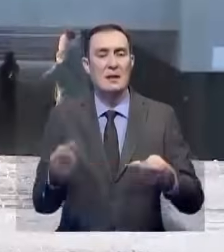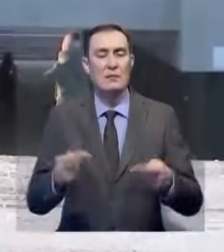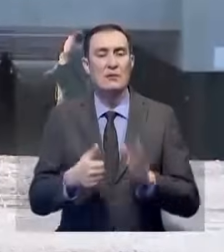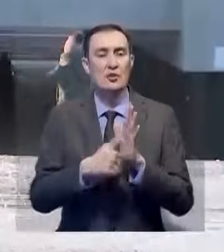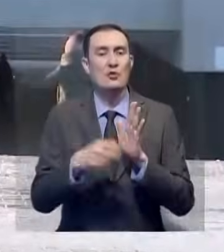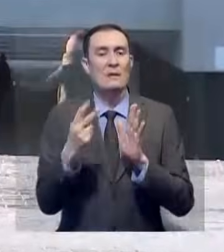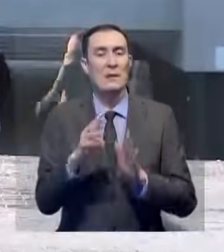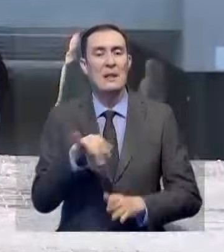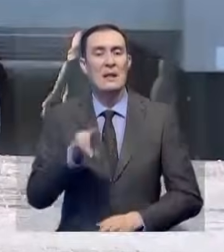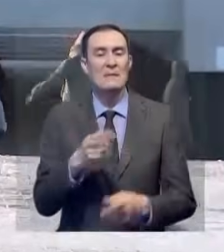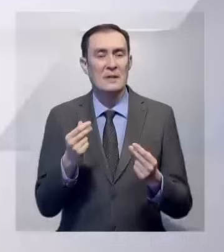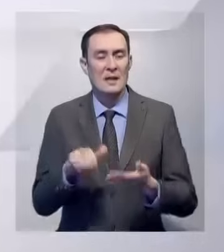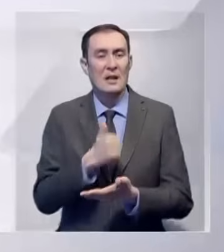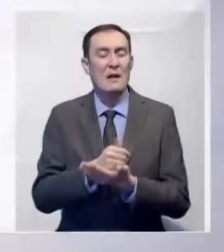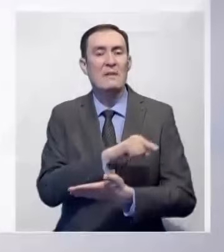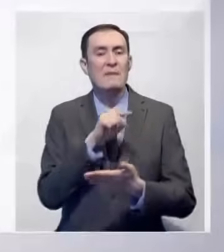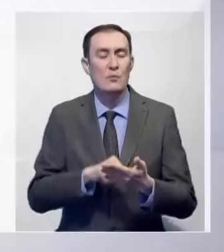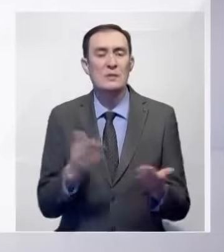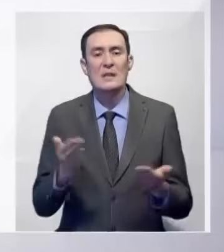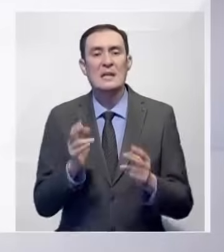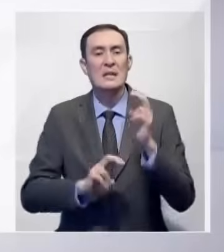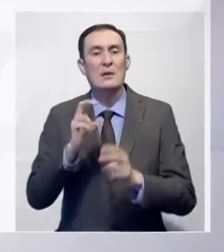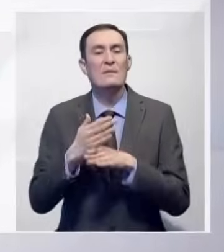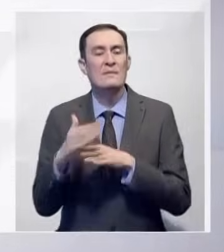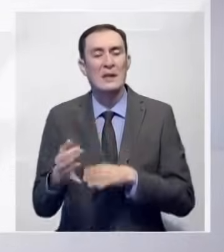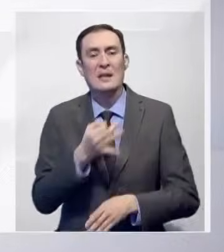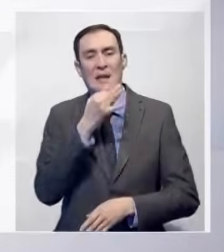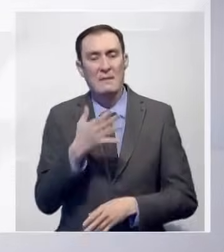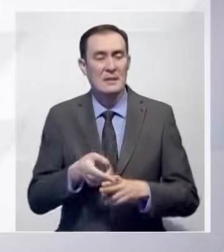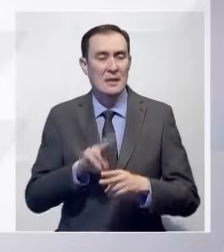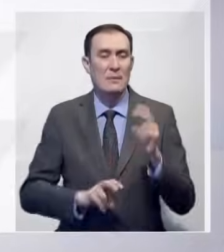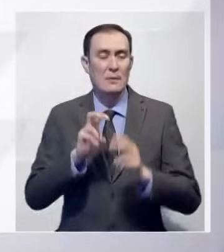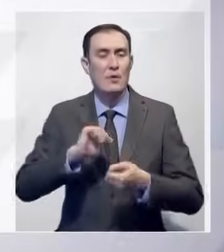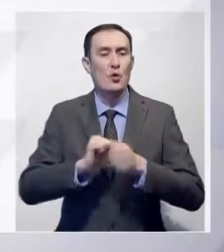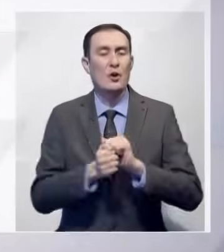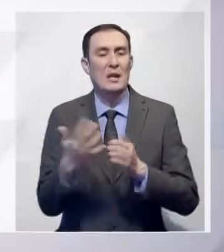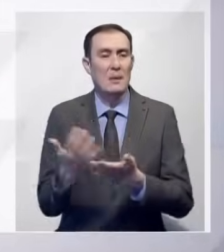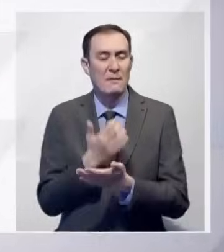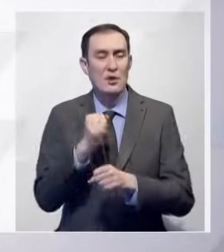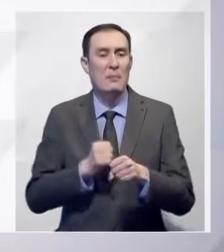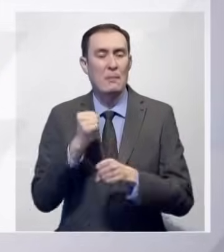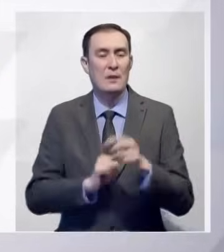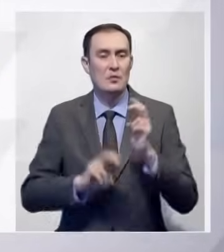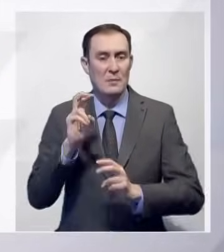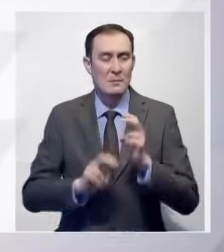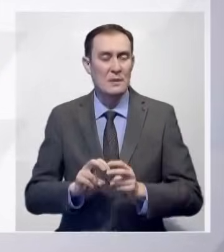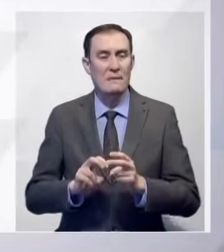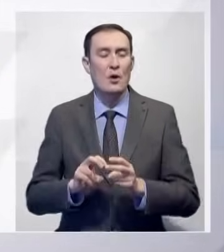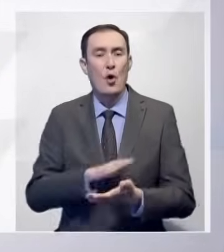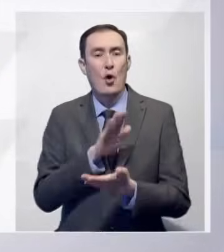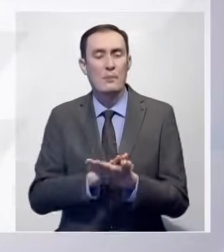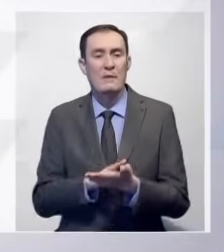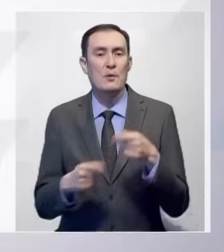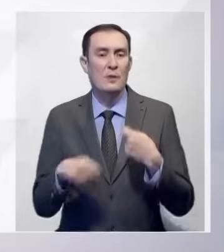на 602 миллиарда тенге. Главный вопрос – какие отрасли интересны инвесторам? Это прежде всего горнодобывающая и обрабатывающая промышленность, оптовая и